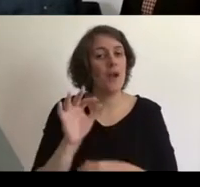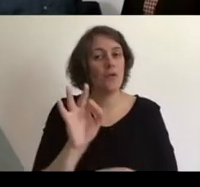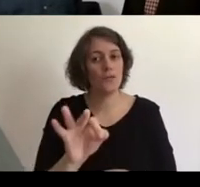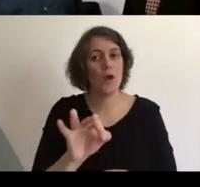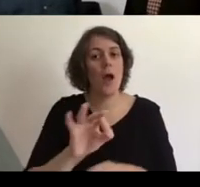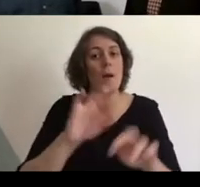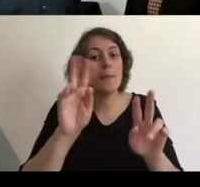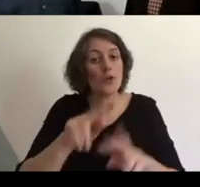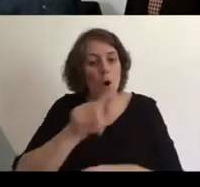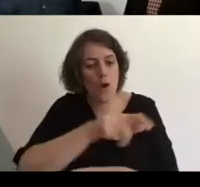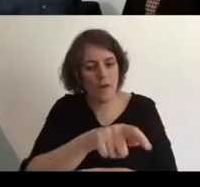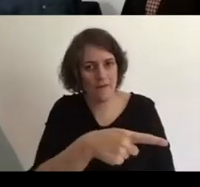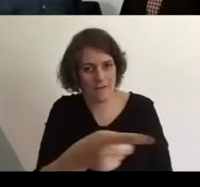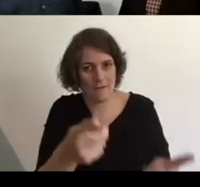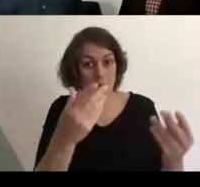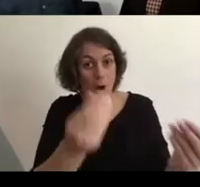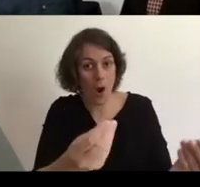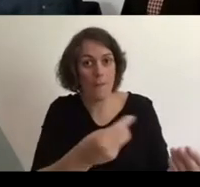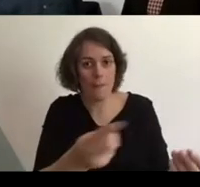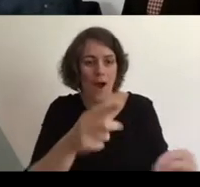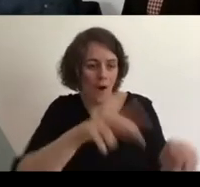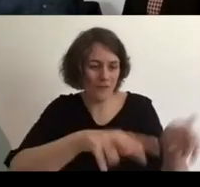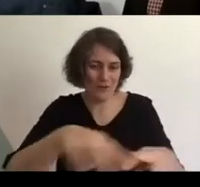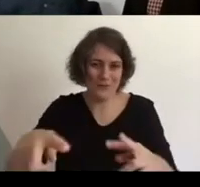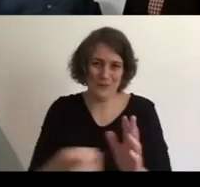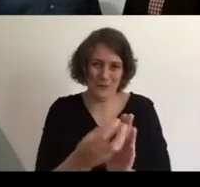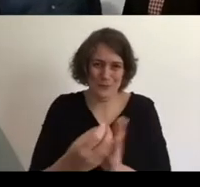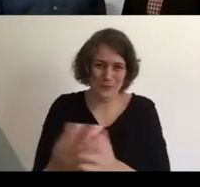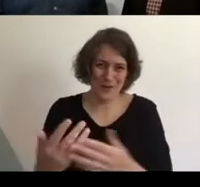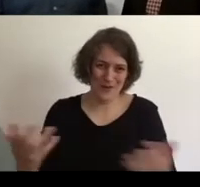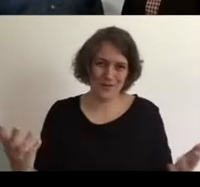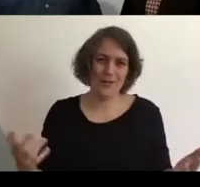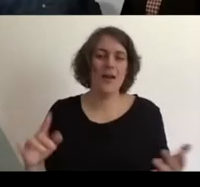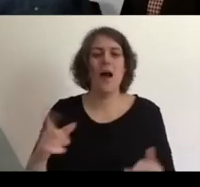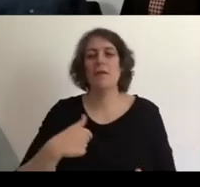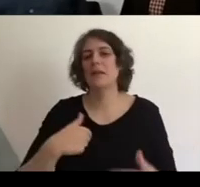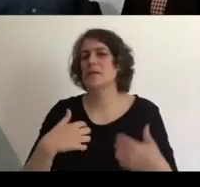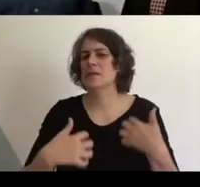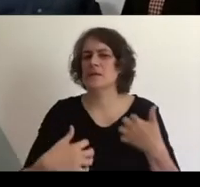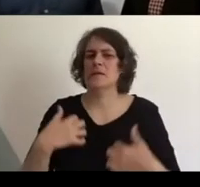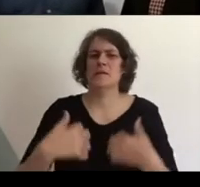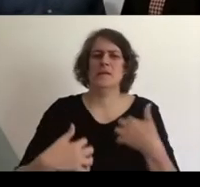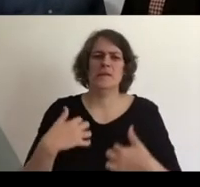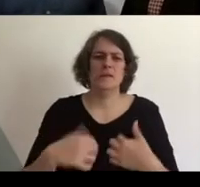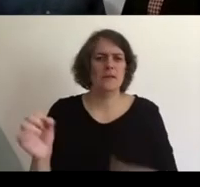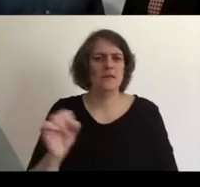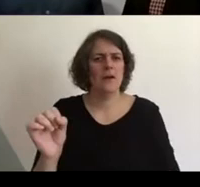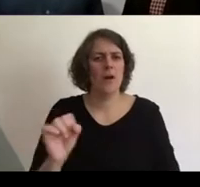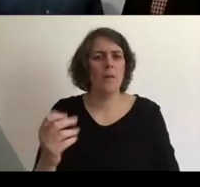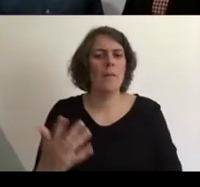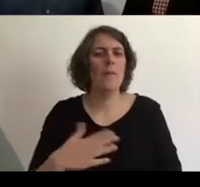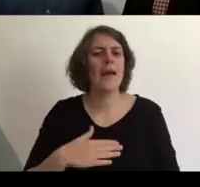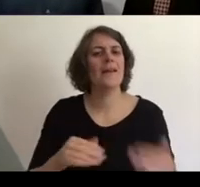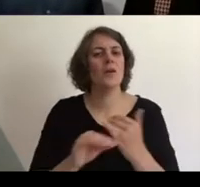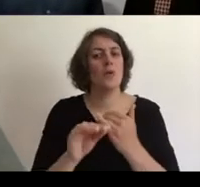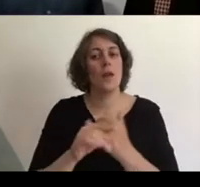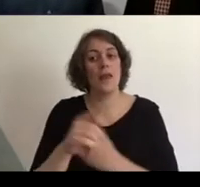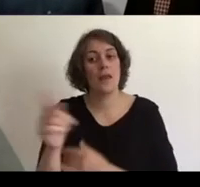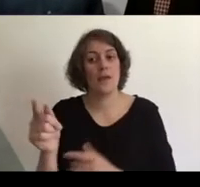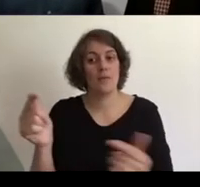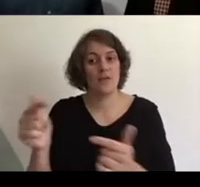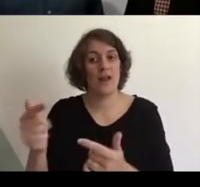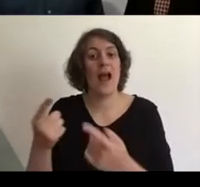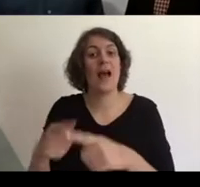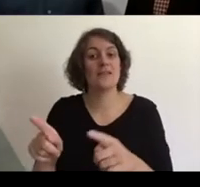betreuenden Menschen auf jeden Fall dient. Allerdings, was mich sehr, sehr ärgert, ist die Tatsache, dass meine Kolleginnen und Kollegen aus anderen